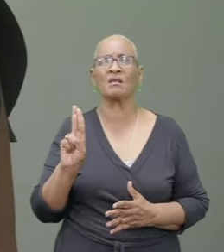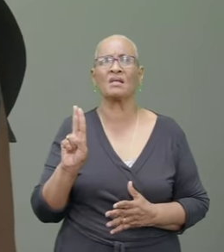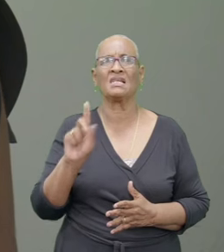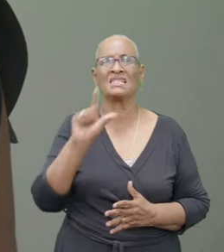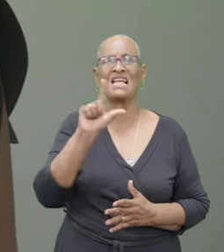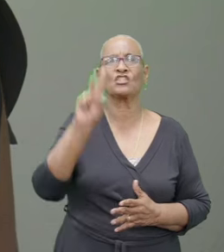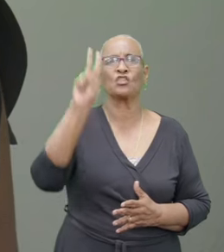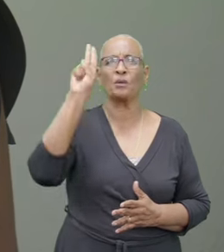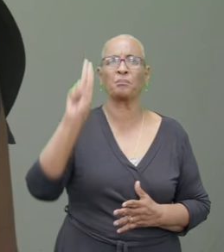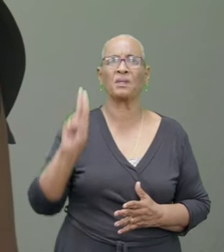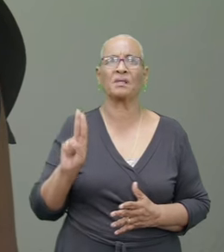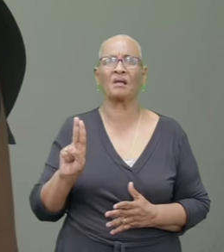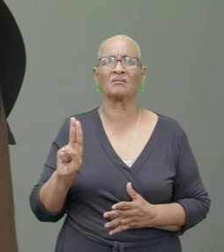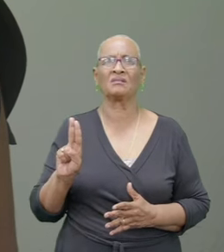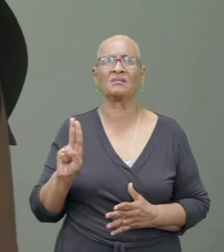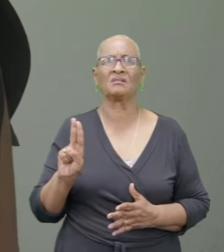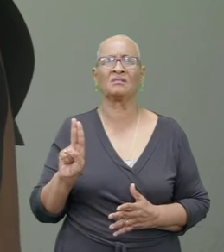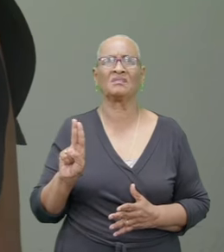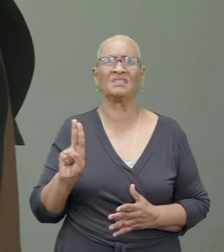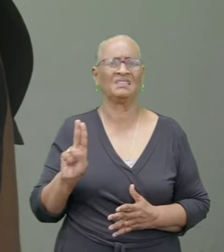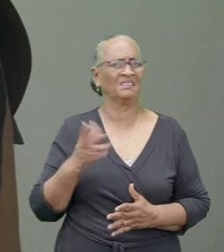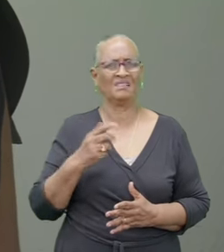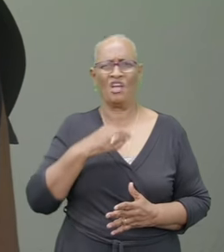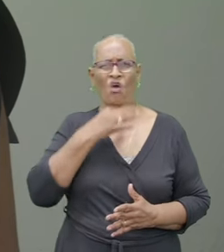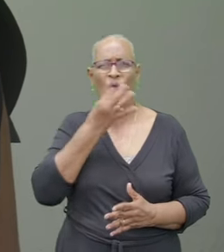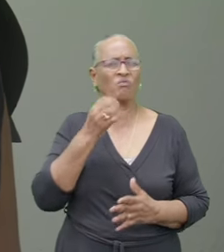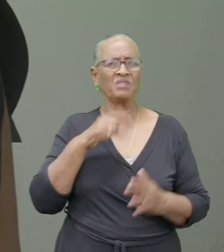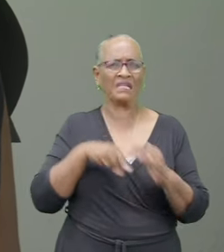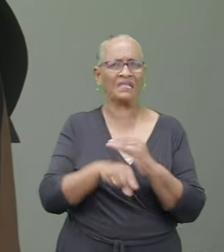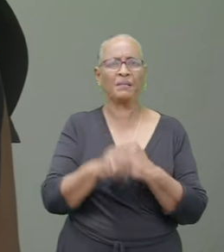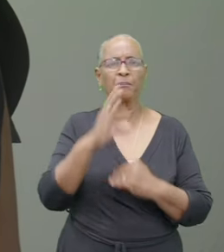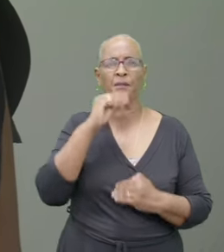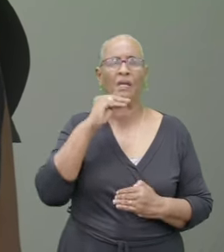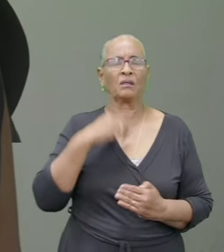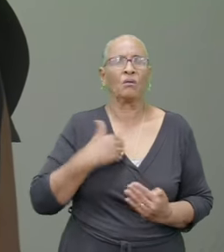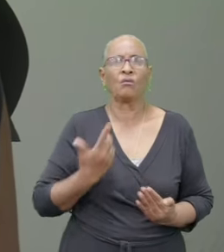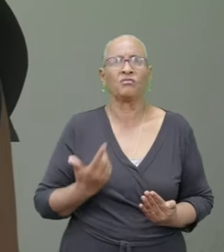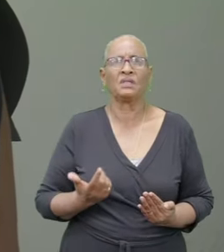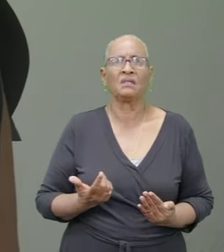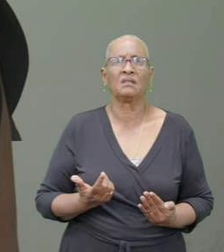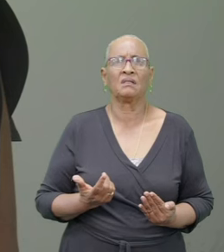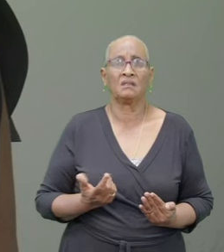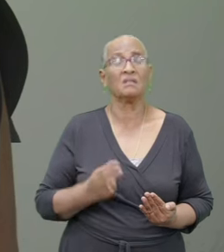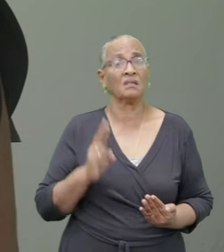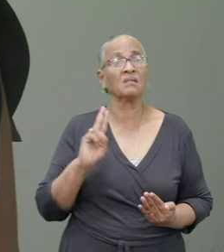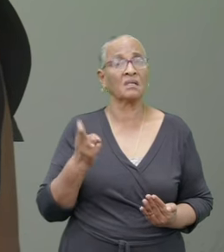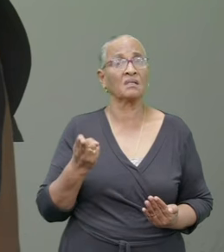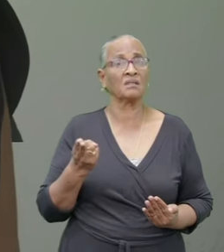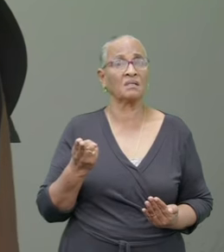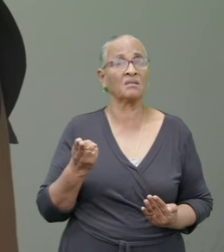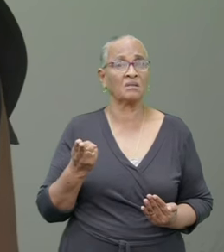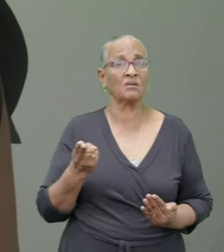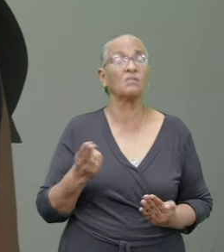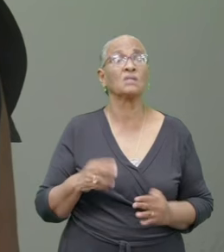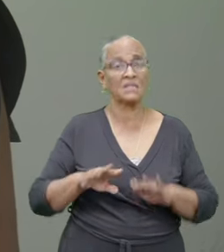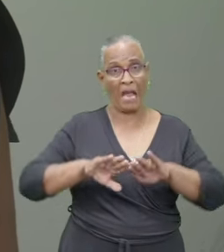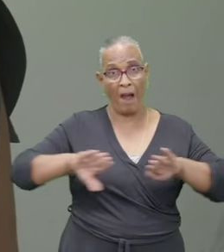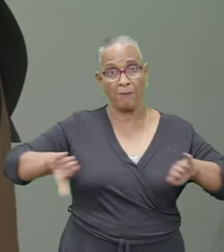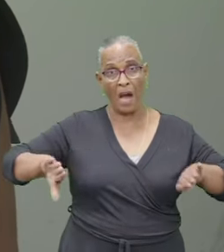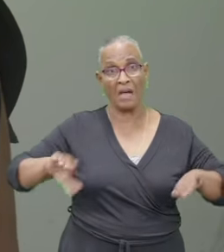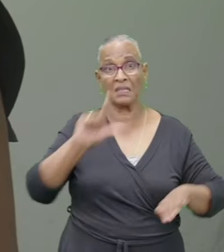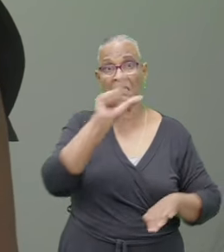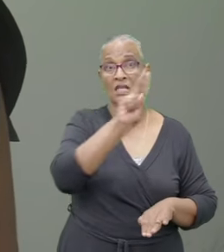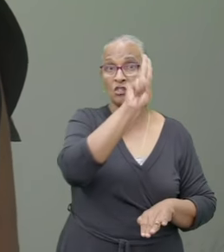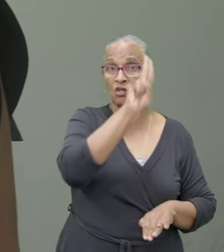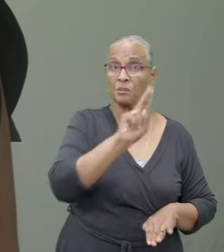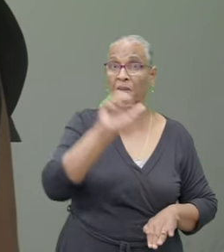Ik vind dat ik geef me niet echt de dieper op in moet gaan. Het zijn inderdaad, kijk, we zijn natuurlijk aparte instellingen. Wij